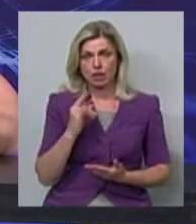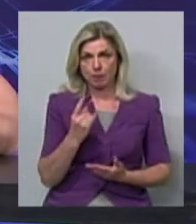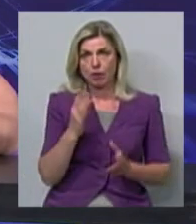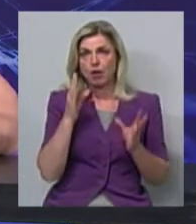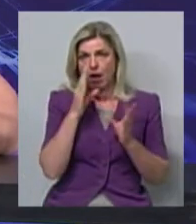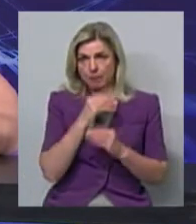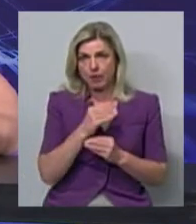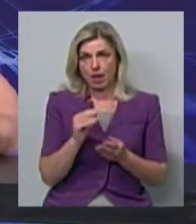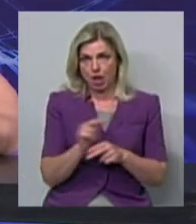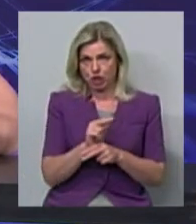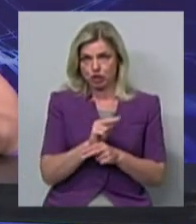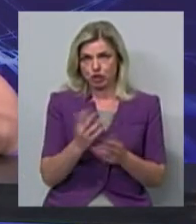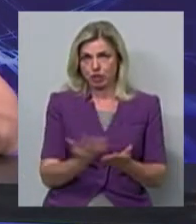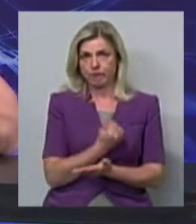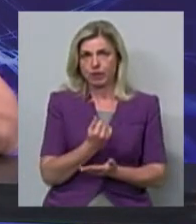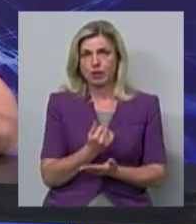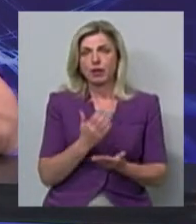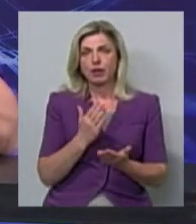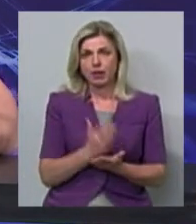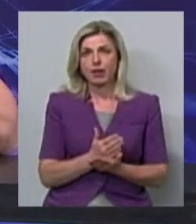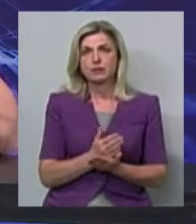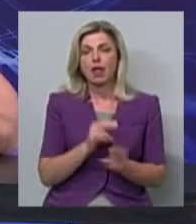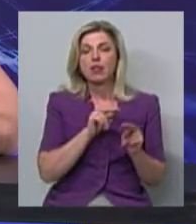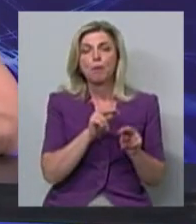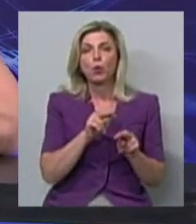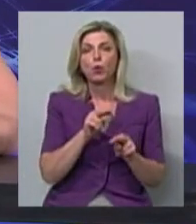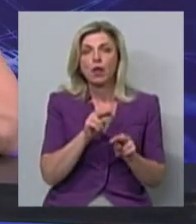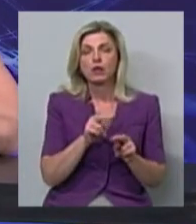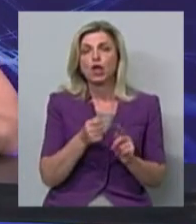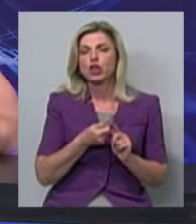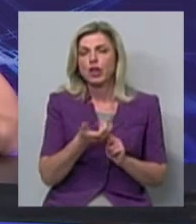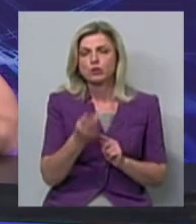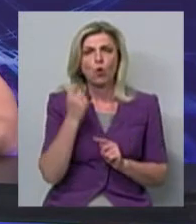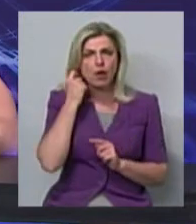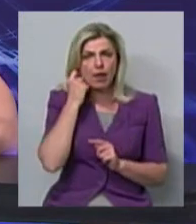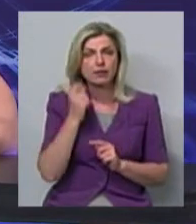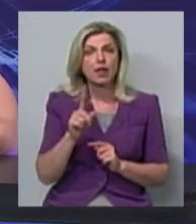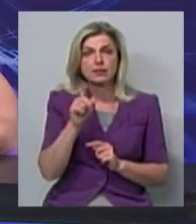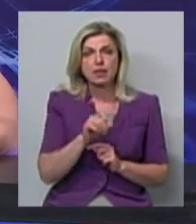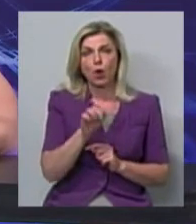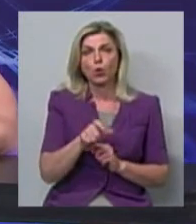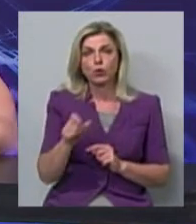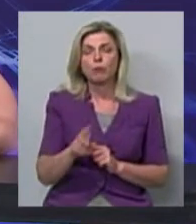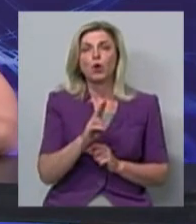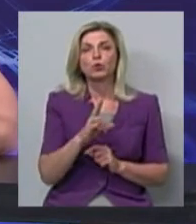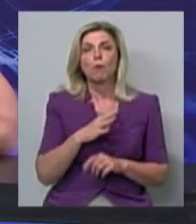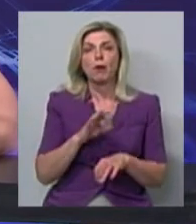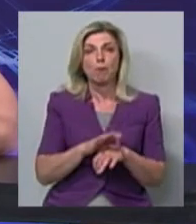его вообще вылечить. У них есть наблюдение в течение нескольких лет за пациентами, которым вводилась эта терапия.